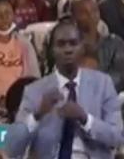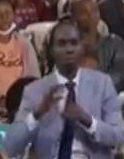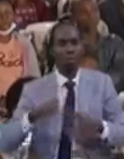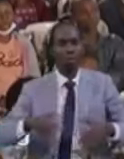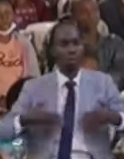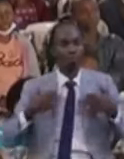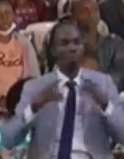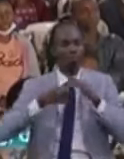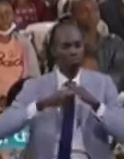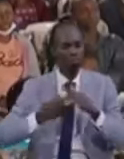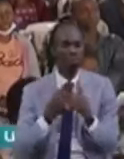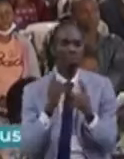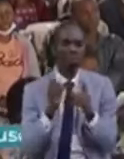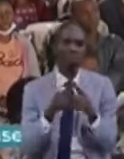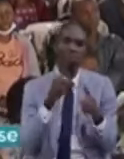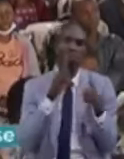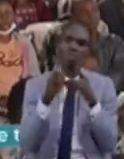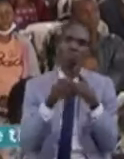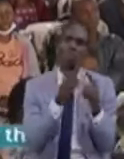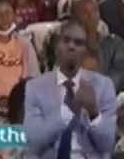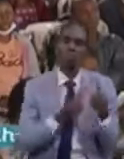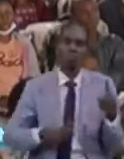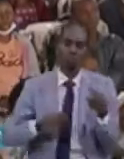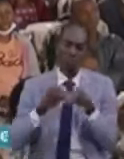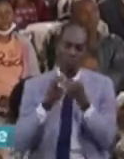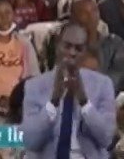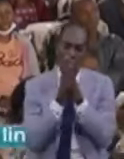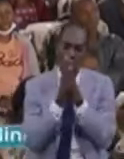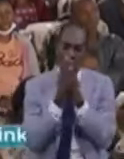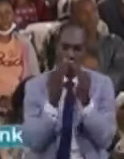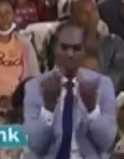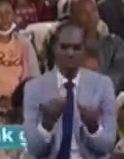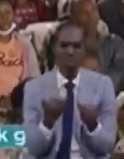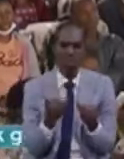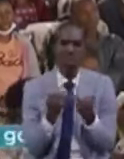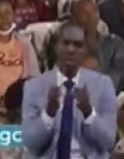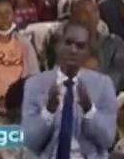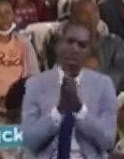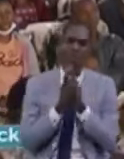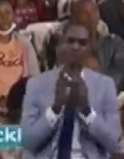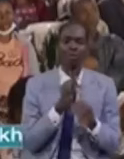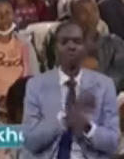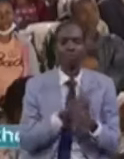Emmanuel va vous toucher ce soir vous ne repartirez pas le